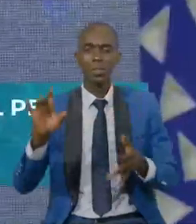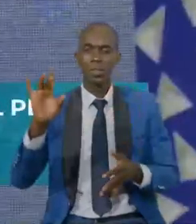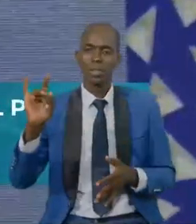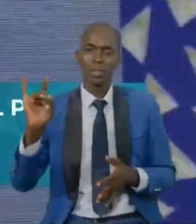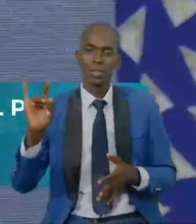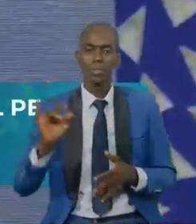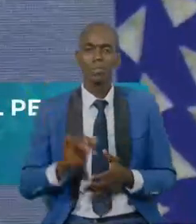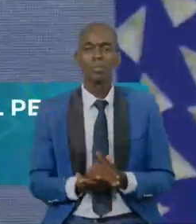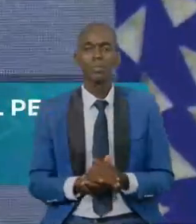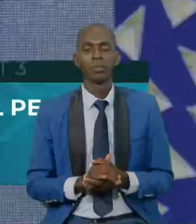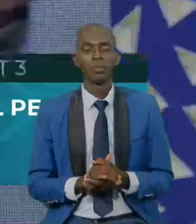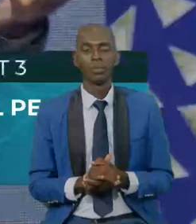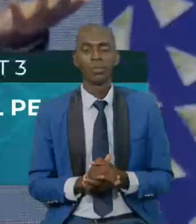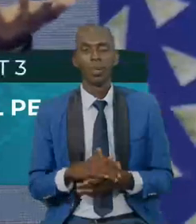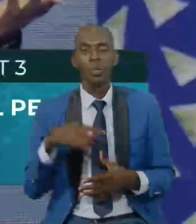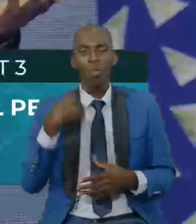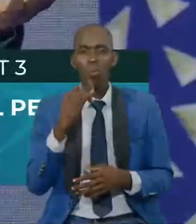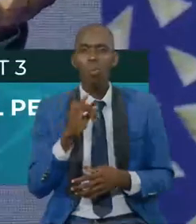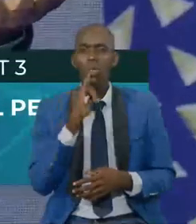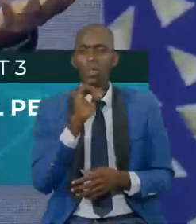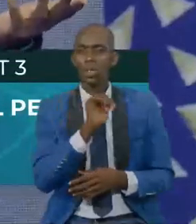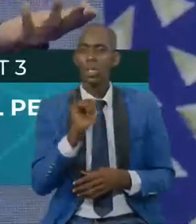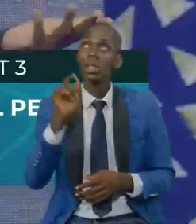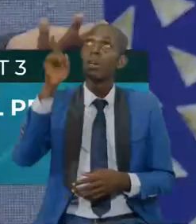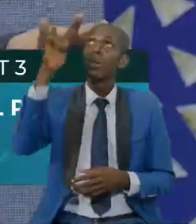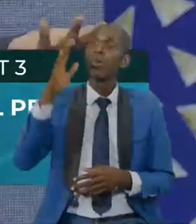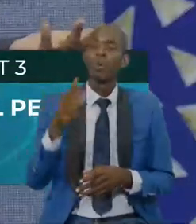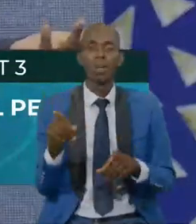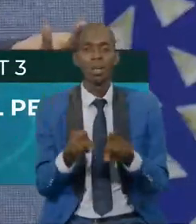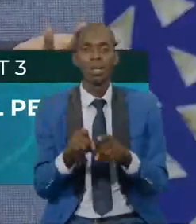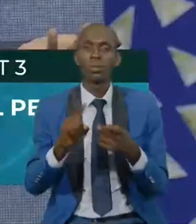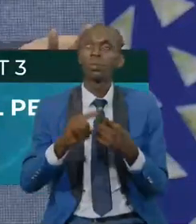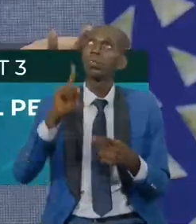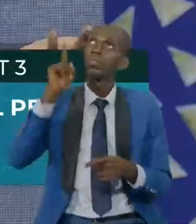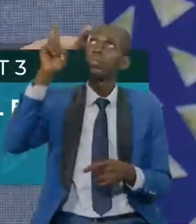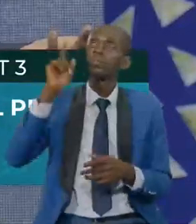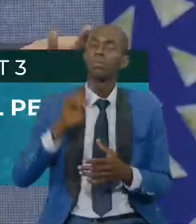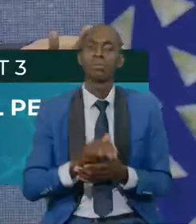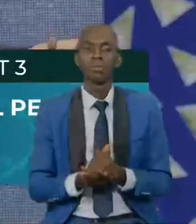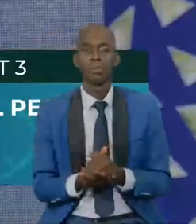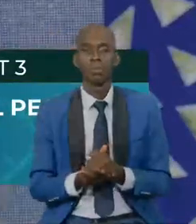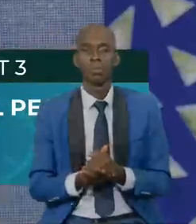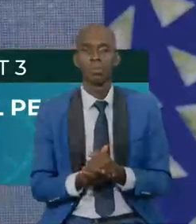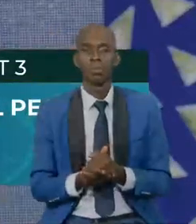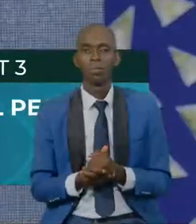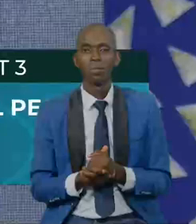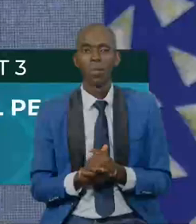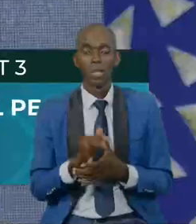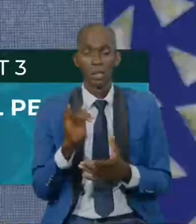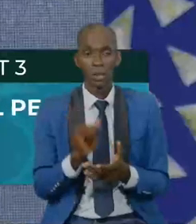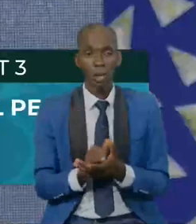Michée chapitre 7, verset 18. Quel Dieu est semblable à toi